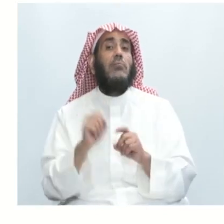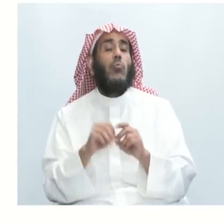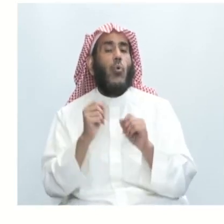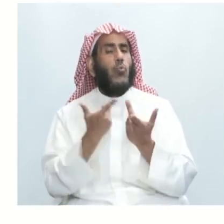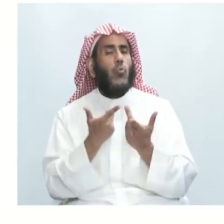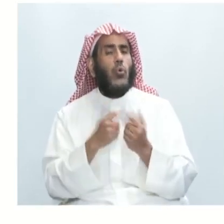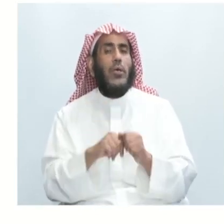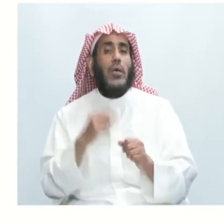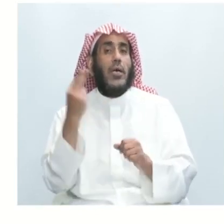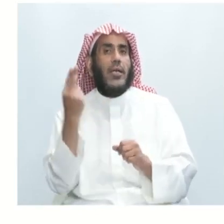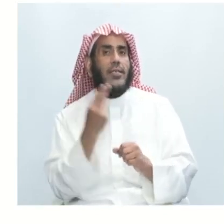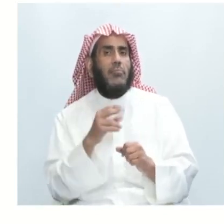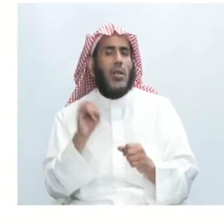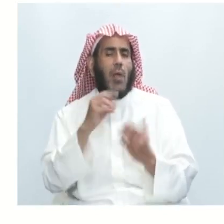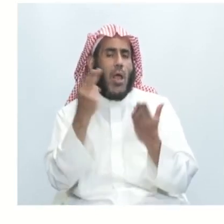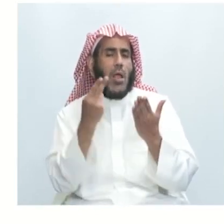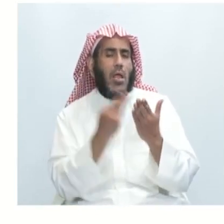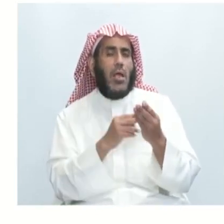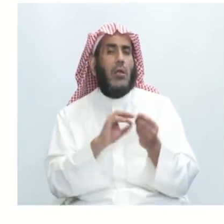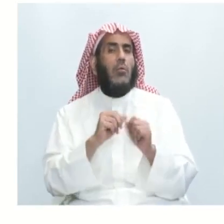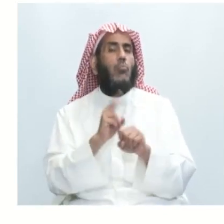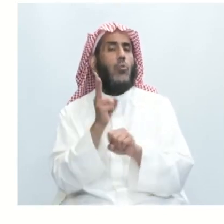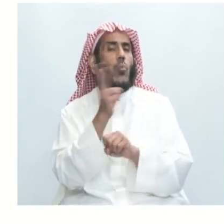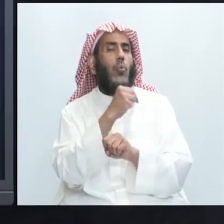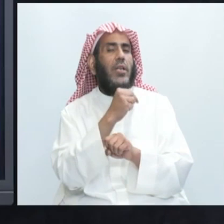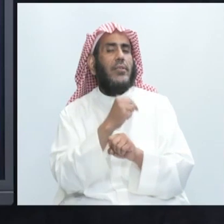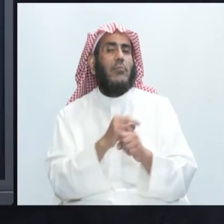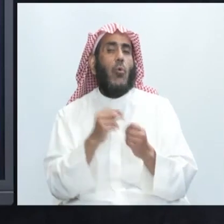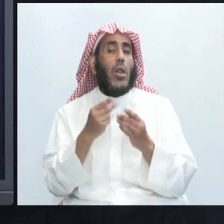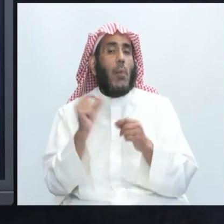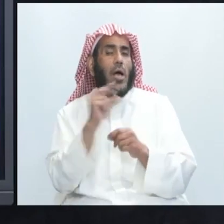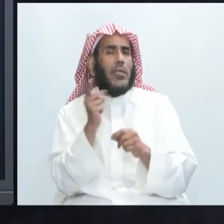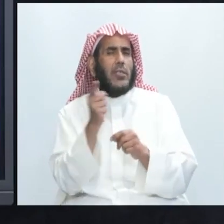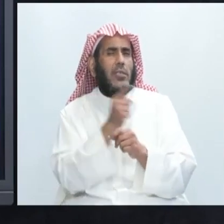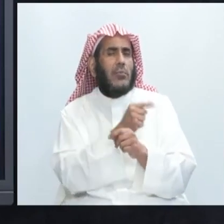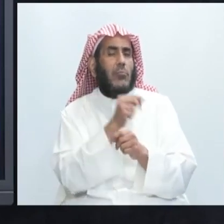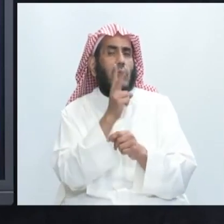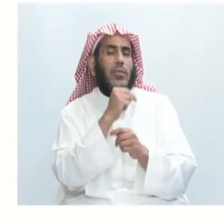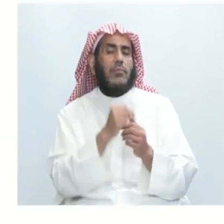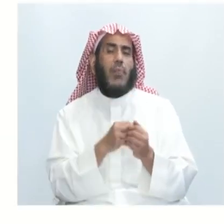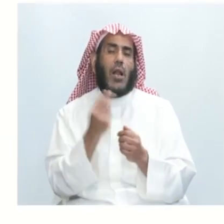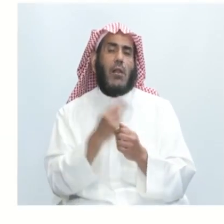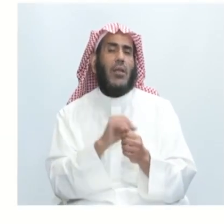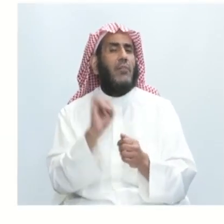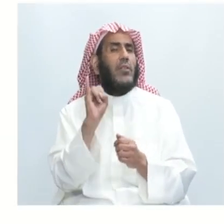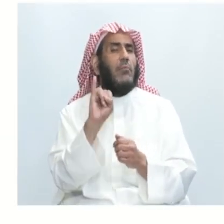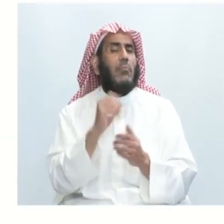كنت اخذت في هذه الوحده رسم الكلمات المنونه تنوين نصب بصمه الكلمات المنونه تنوين نصب